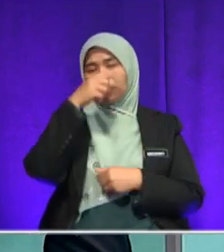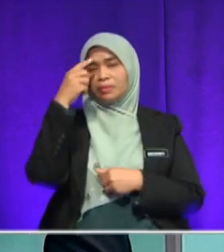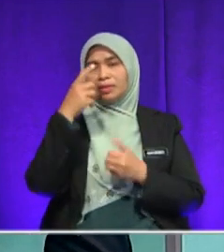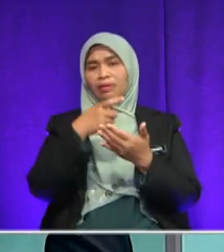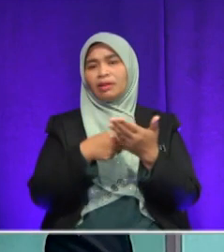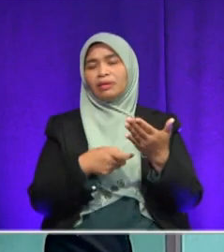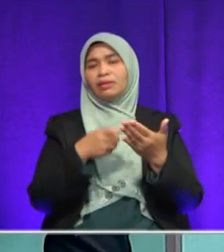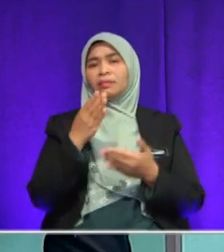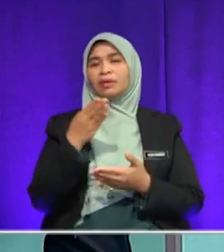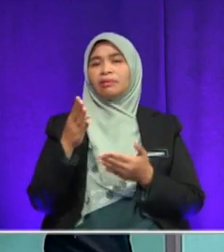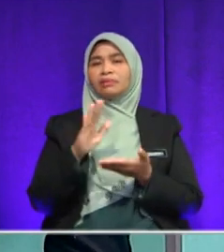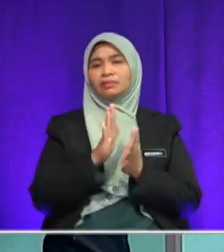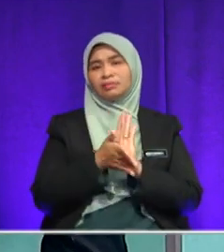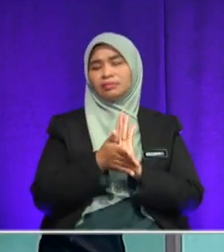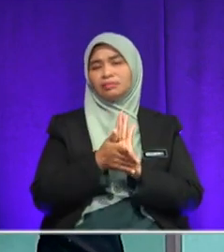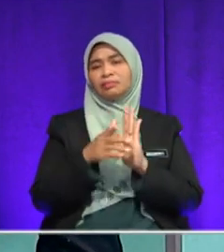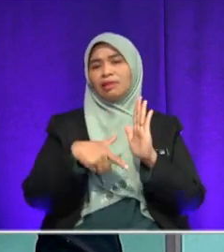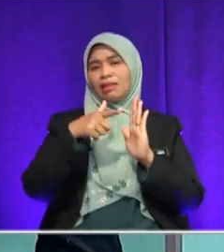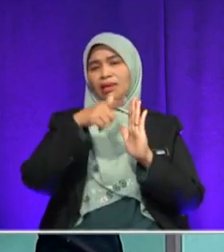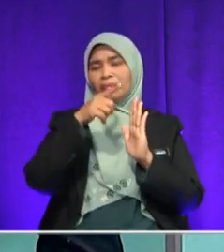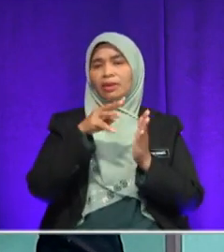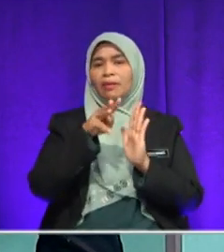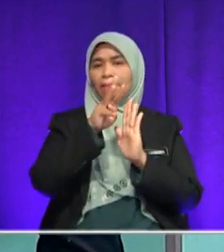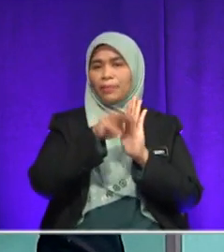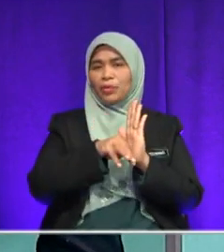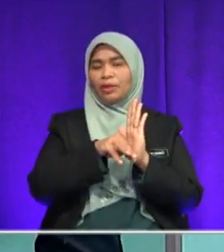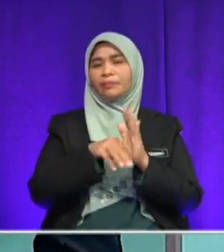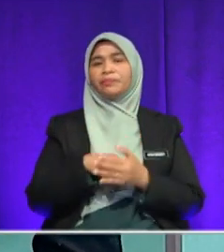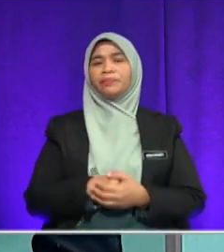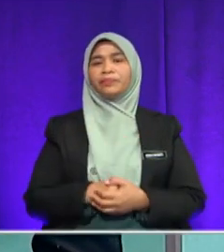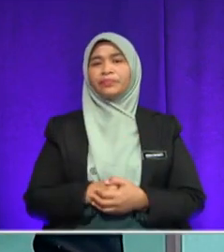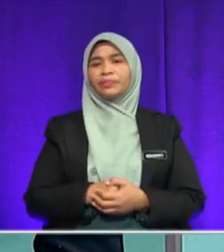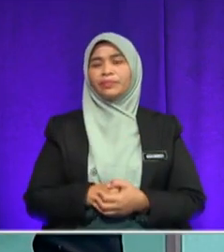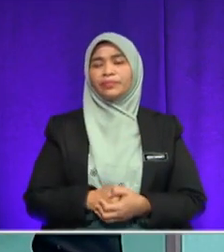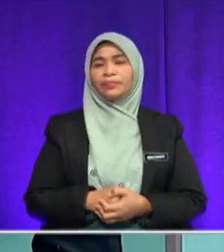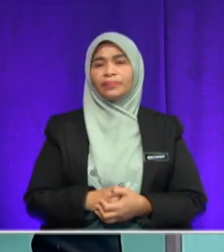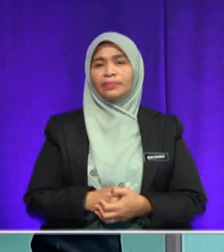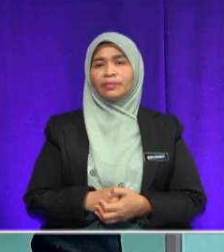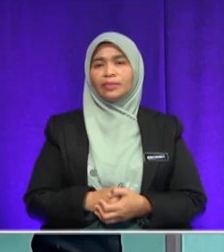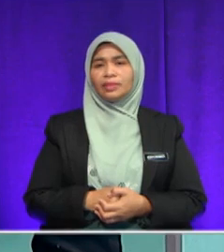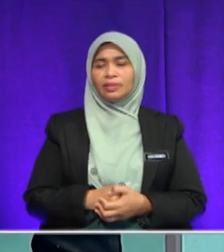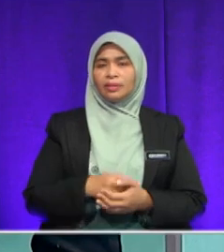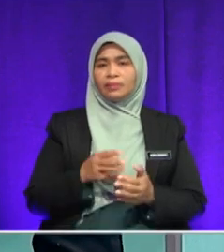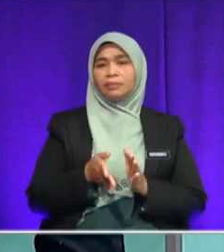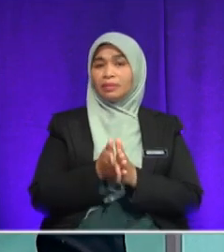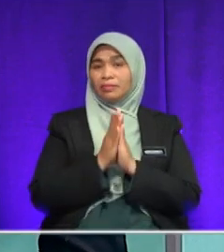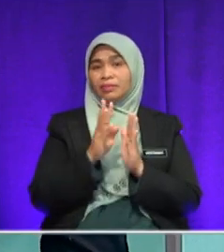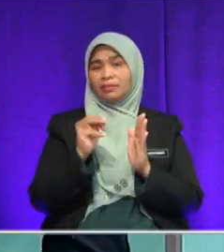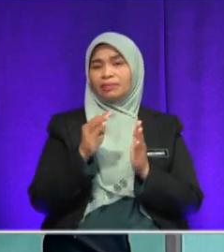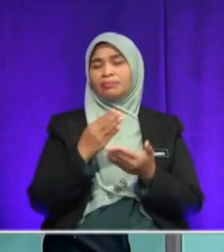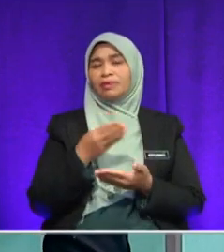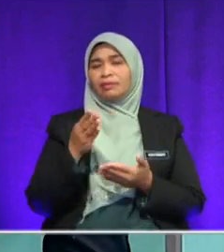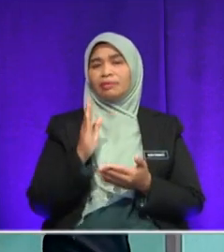menjadi semakin murah. So apa kesan dia kepada permintaan ke atas barang? Menyebabkan permintaan ke atas barang